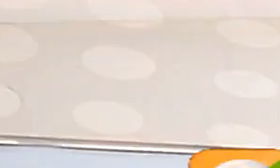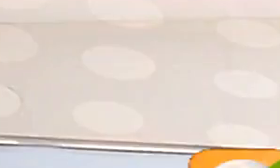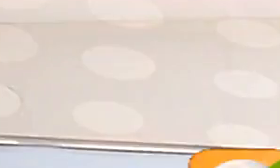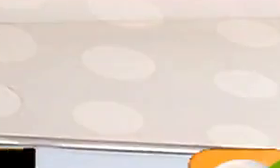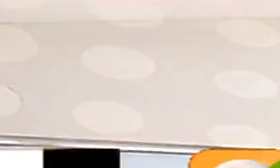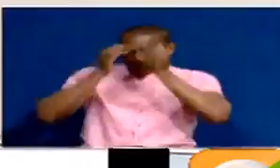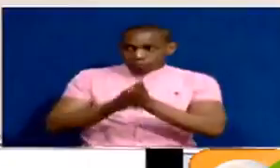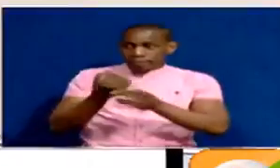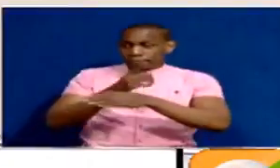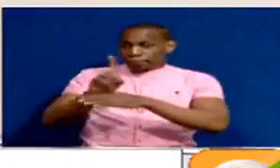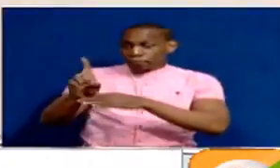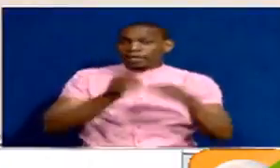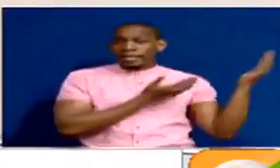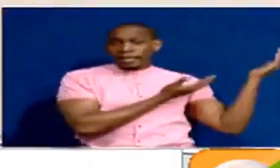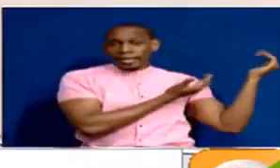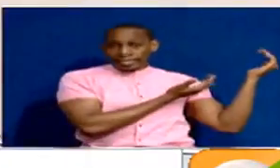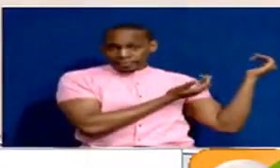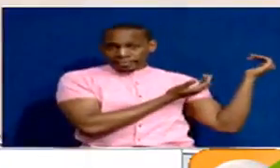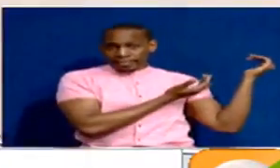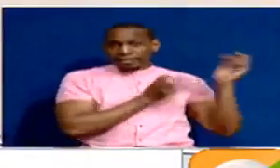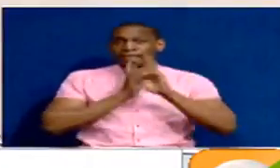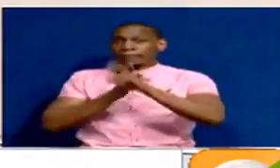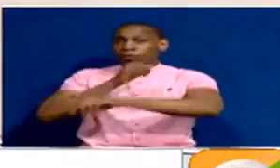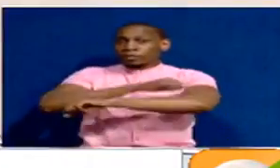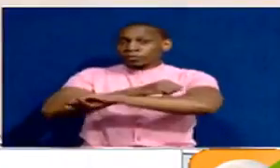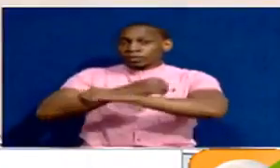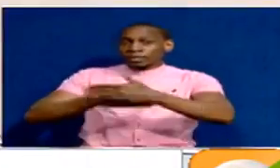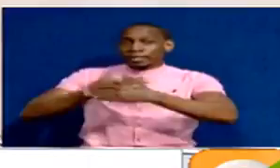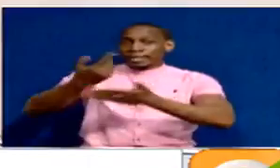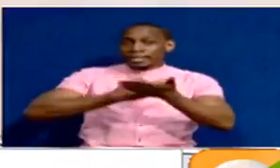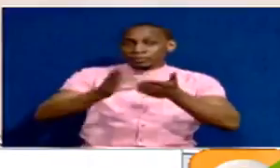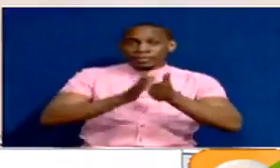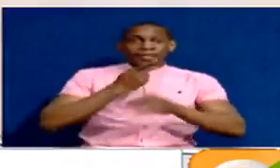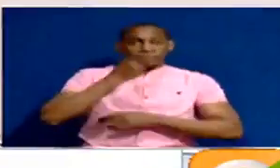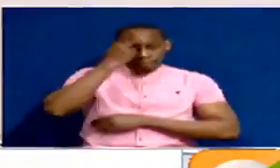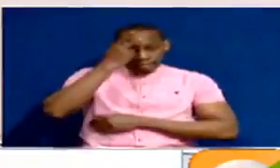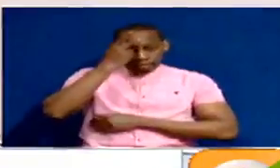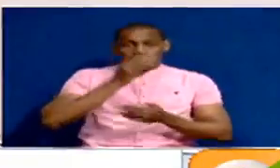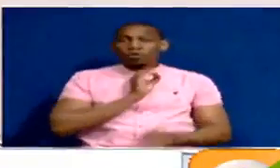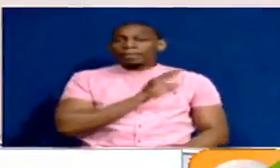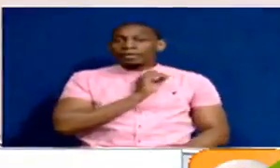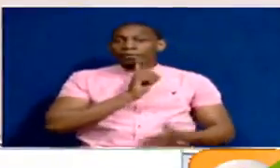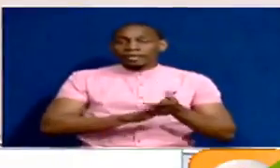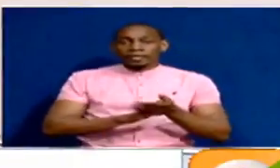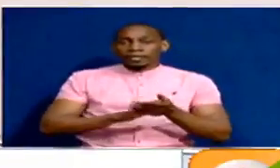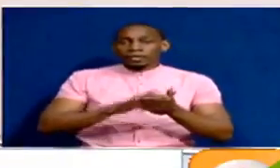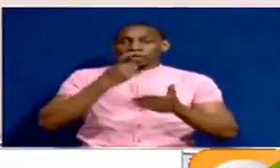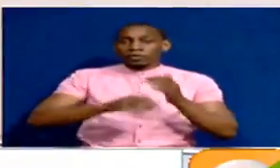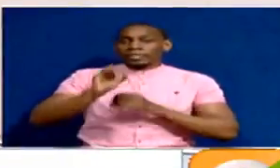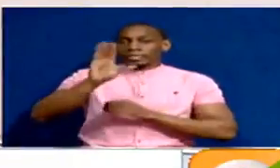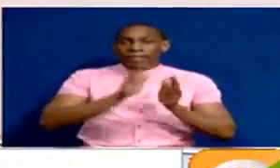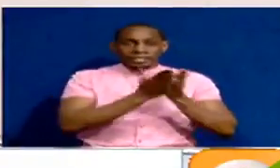Huku wanafunzi wa kidato cha kwanza wakitarajiwa kuripoti shuleni wiki ijayo, baadhi ya wazazi wamelalamikia gharama ya juu